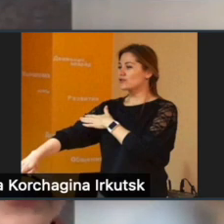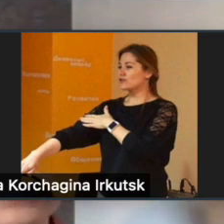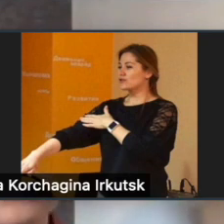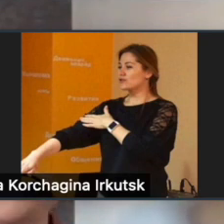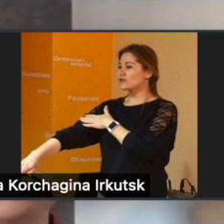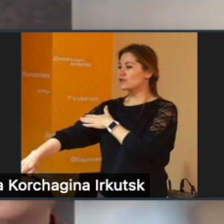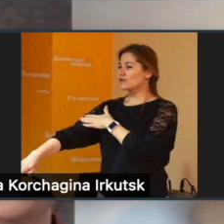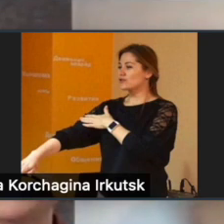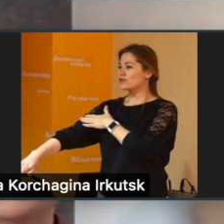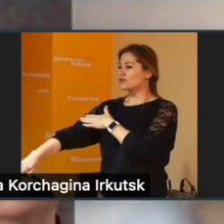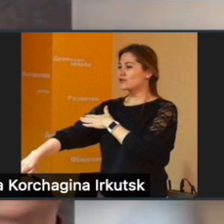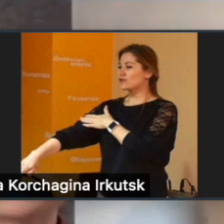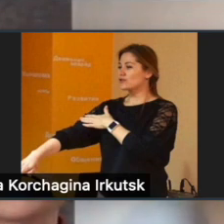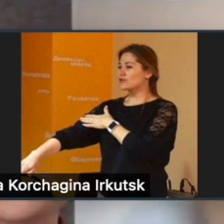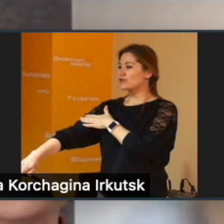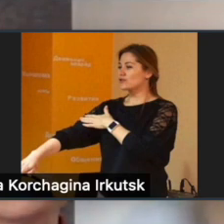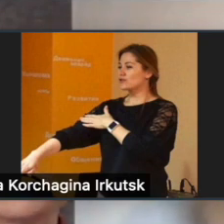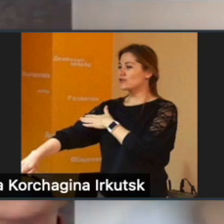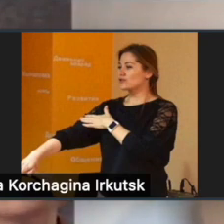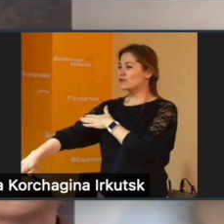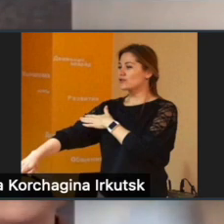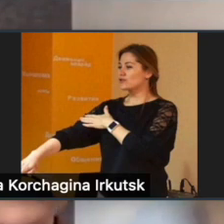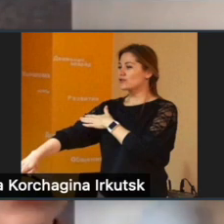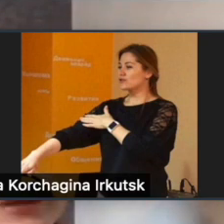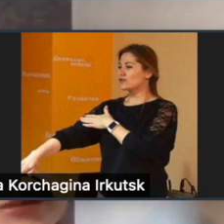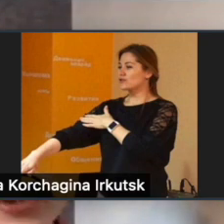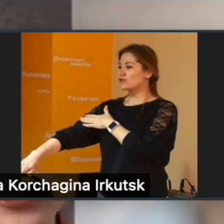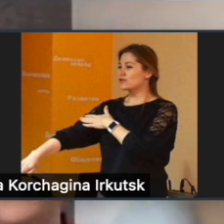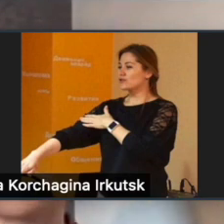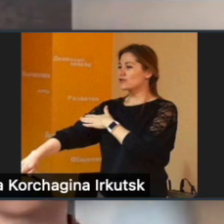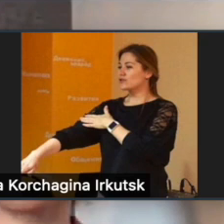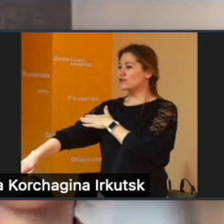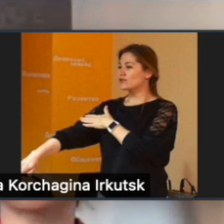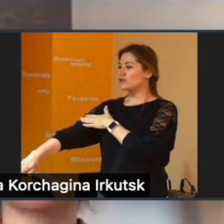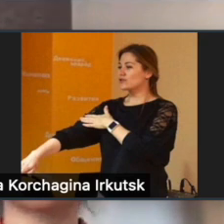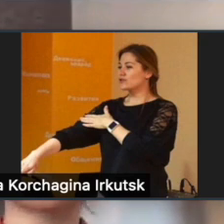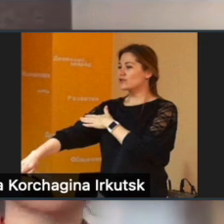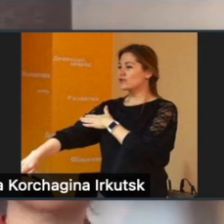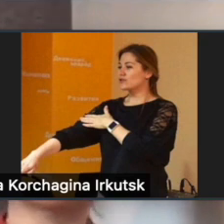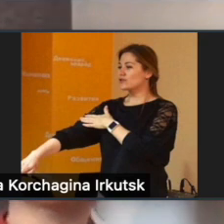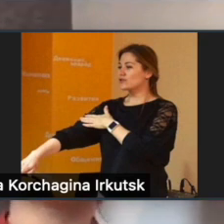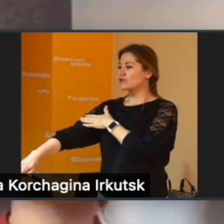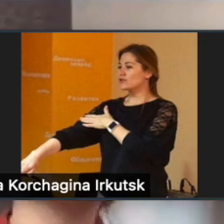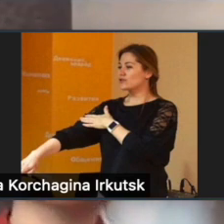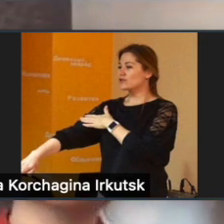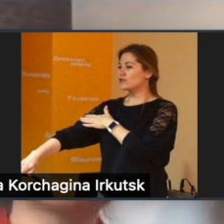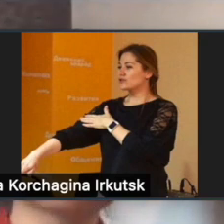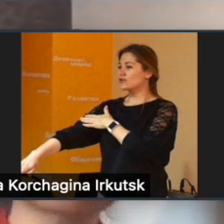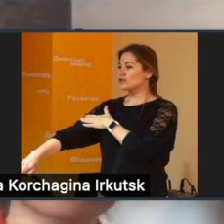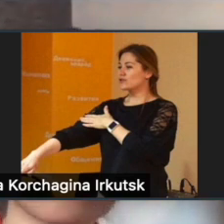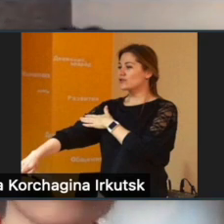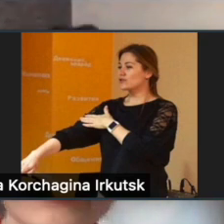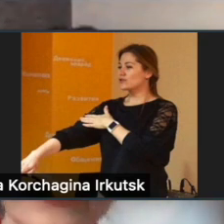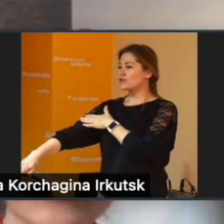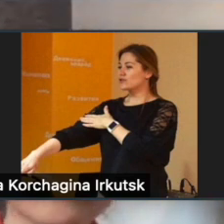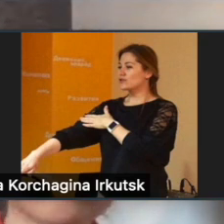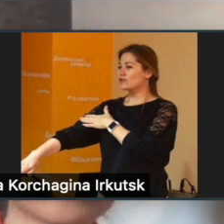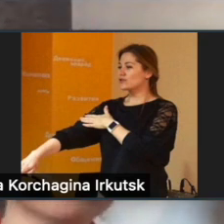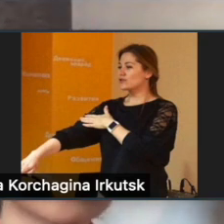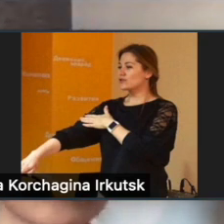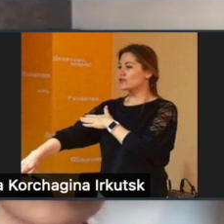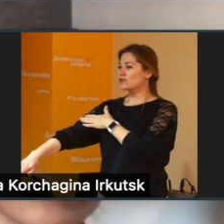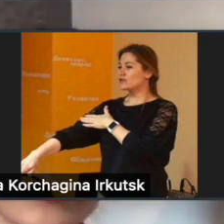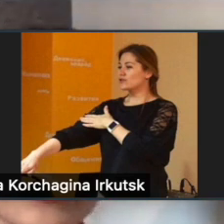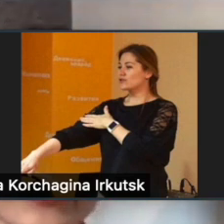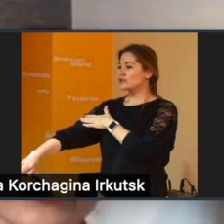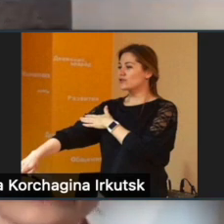последствия. Она вспоминала о том, что ей, естественно, обещали продвижение, обещали квалификации. Но,